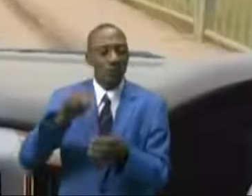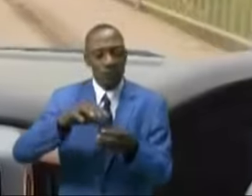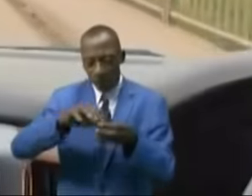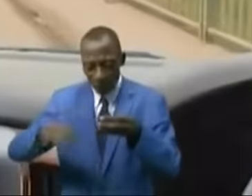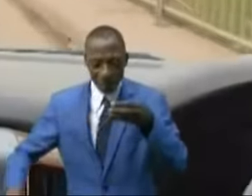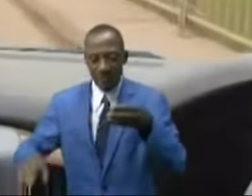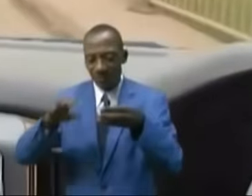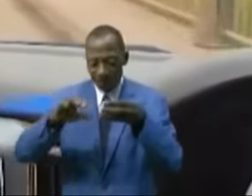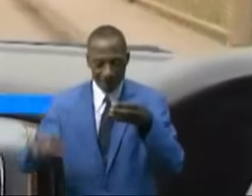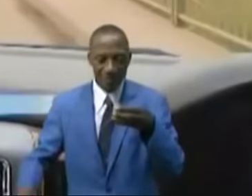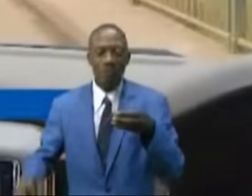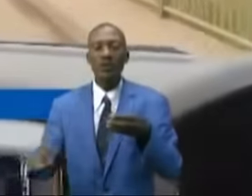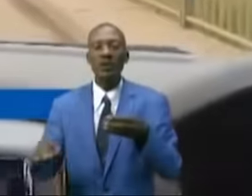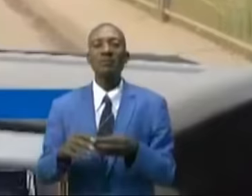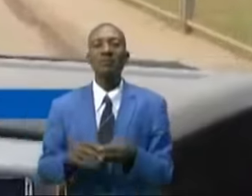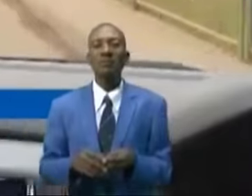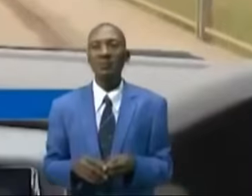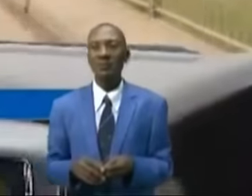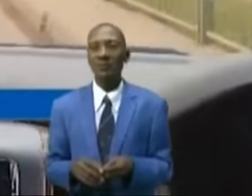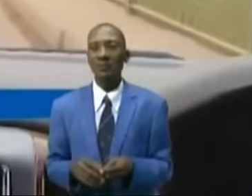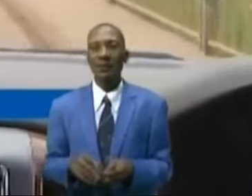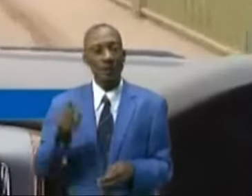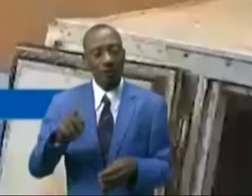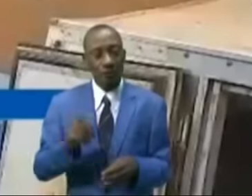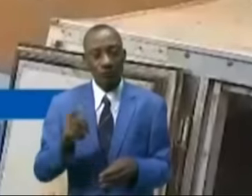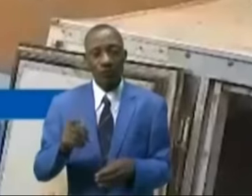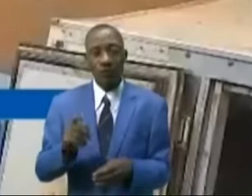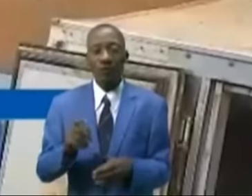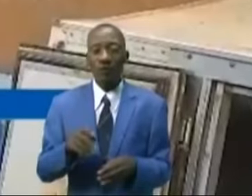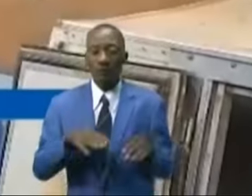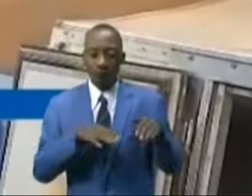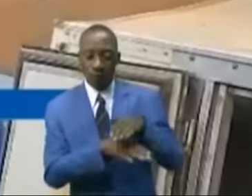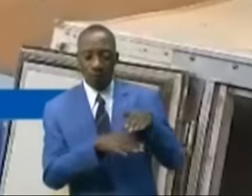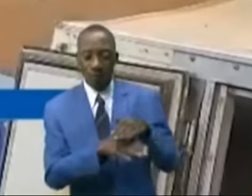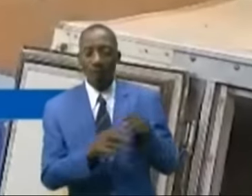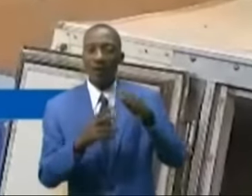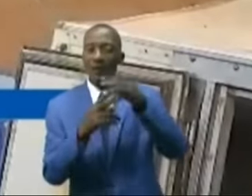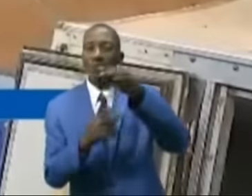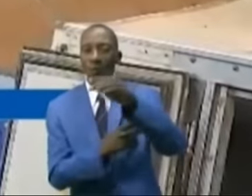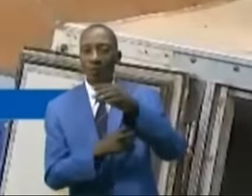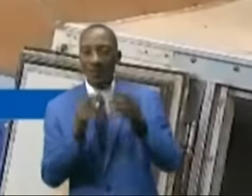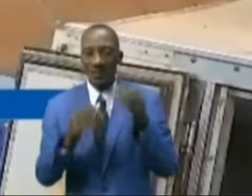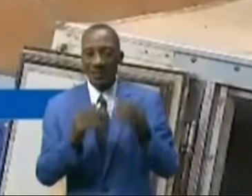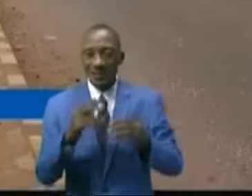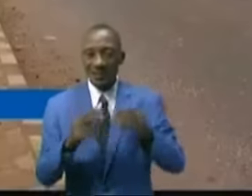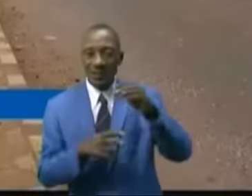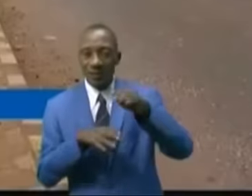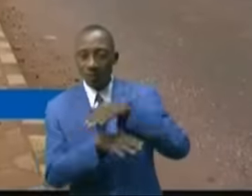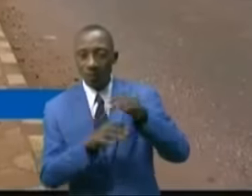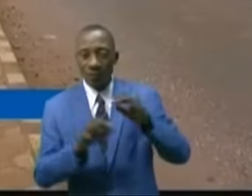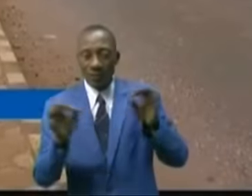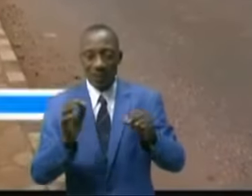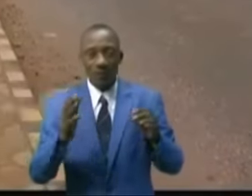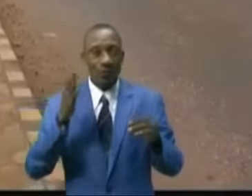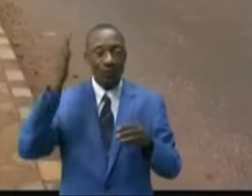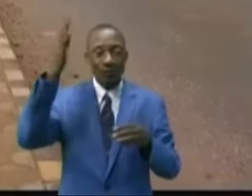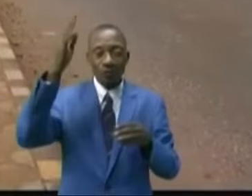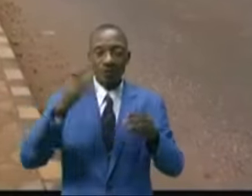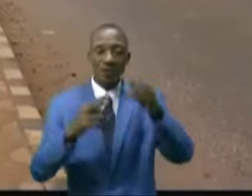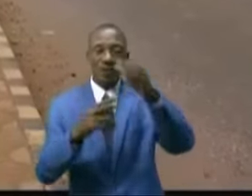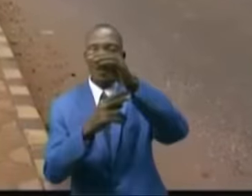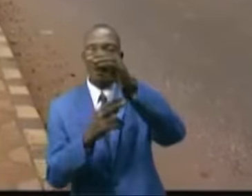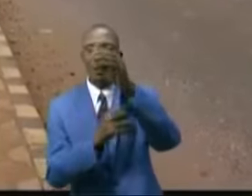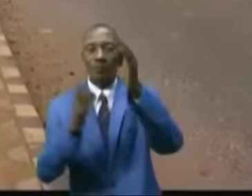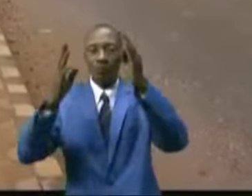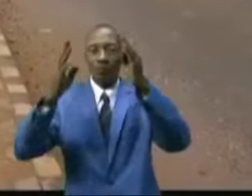poids lourds afin de préserver la vie de cet ouvrage construit par l'entreprise chinoise Grexet sur la supervision de